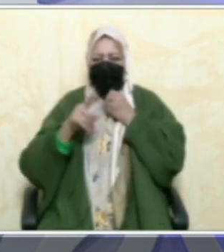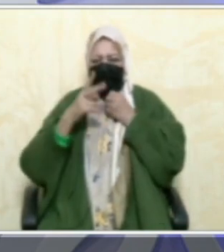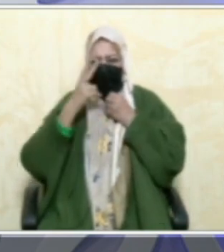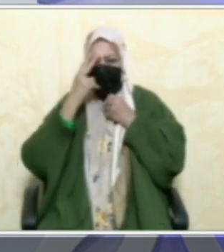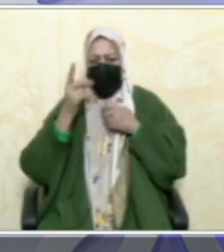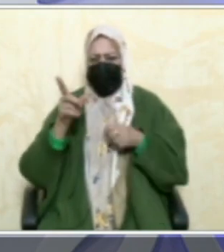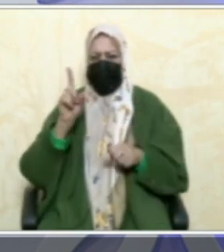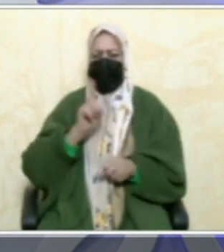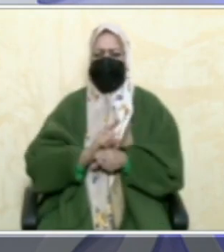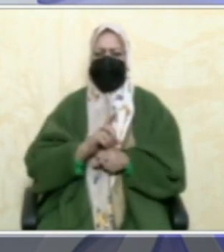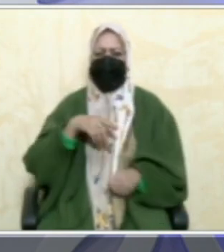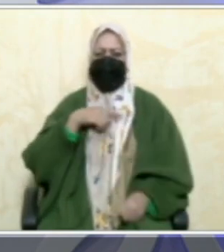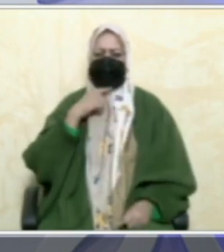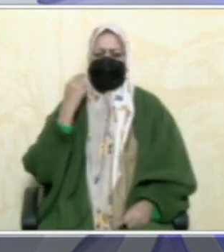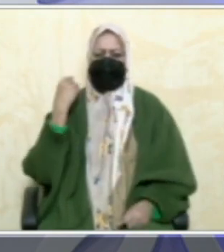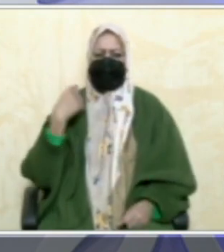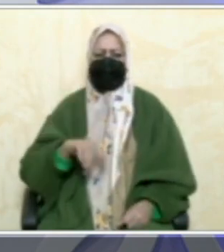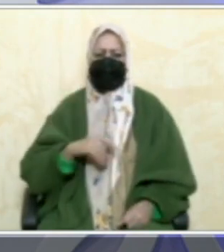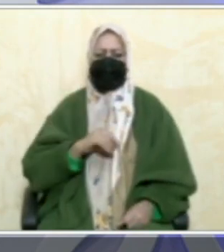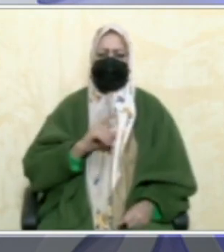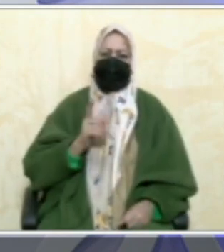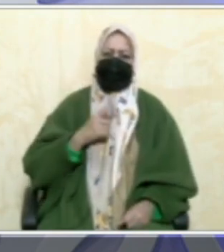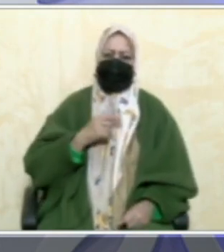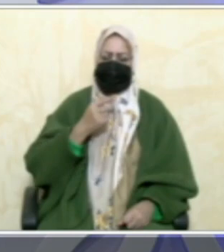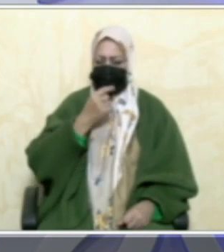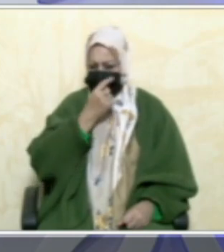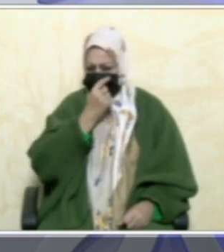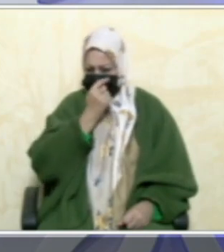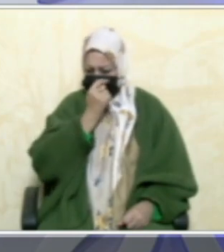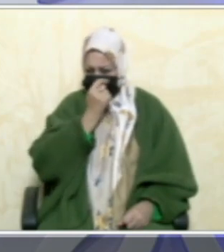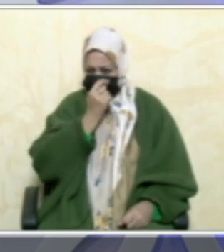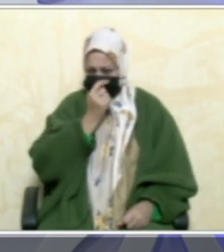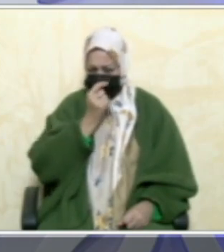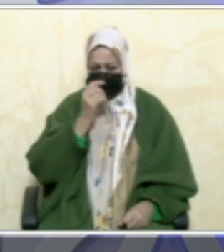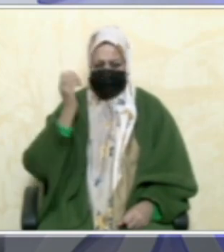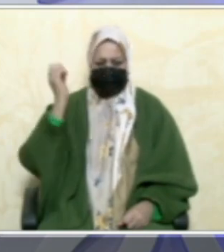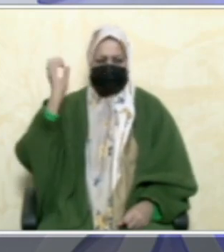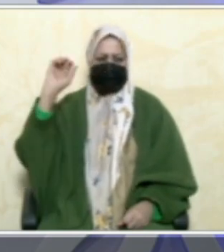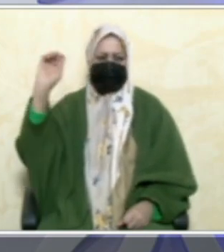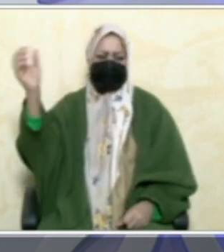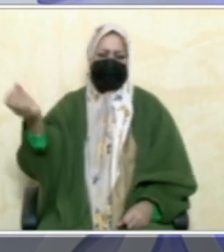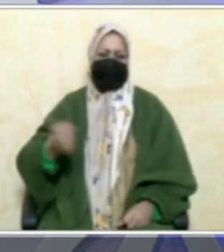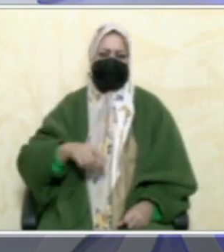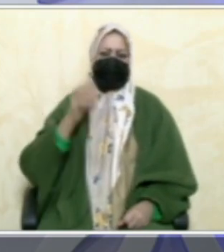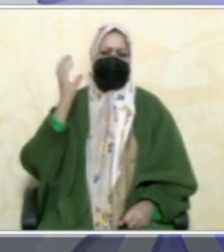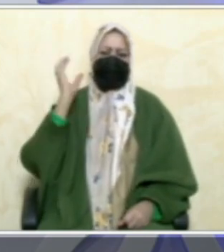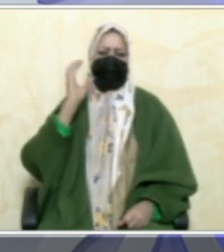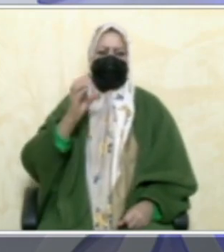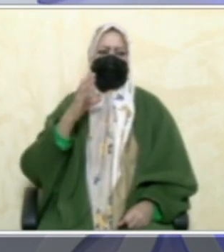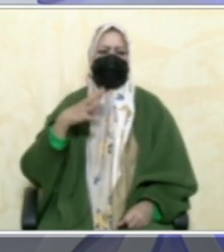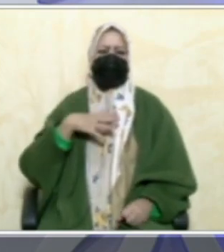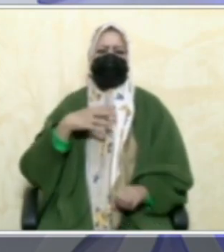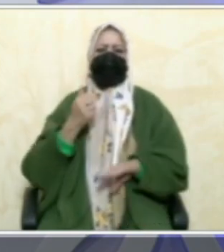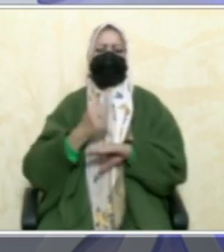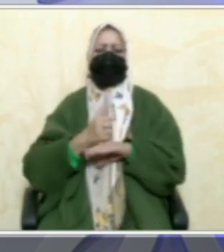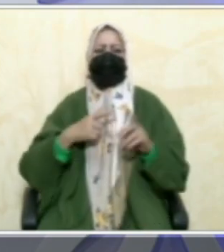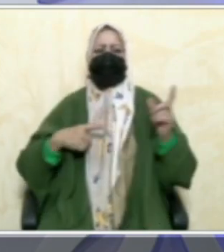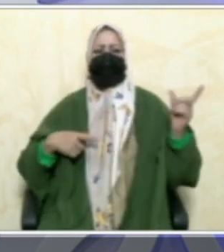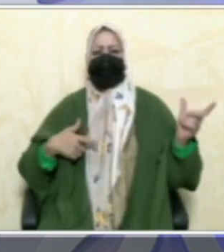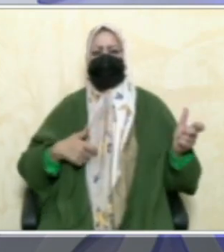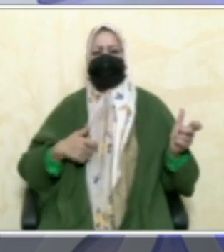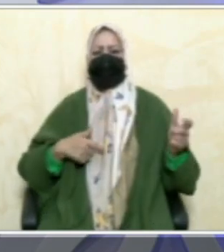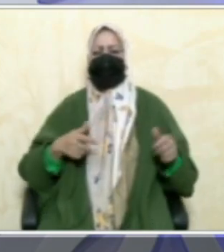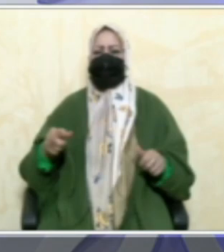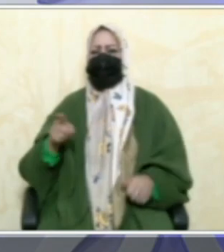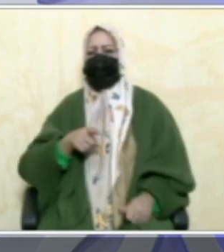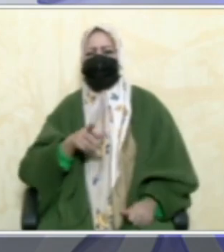التشكيك في فائدة الصواريخ، والتشكيك في قادة المقاومة، والتشكيك في حركات المقاومة، بل وصل